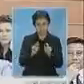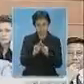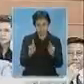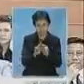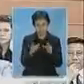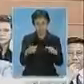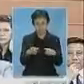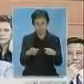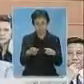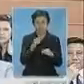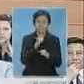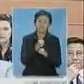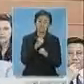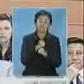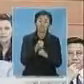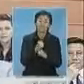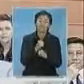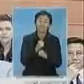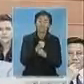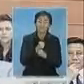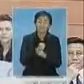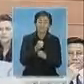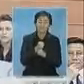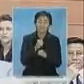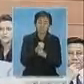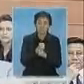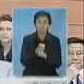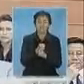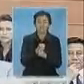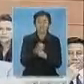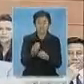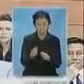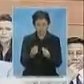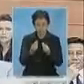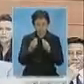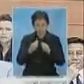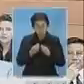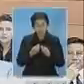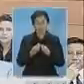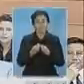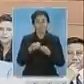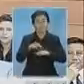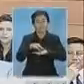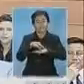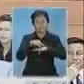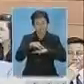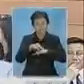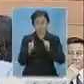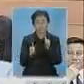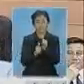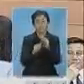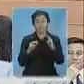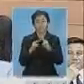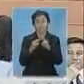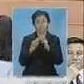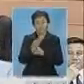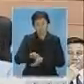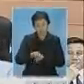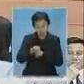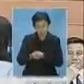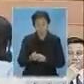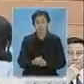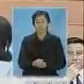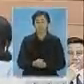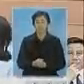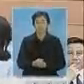ทำหน้าที่อยู่ได้พรรคหนึ่งปรากฏว่าได้รับมอบหมายเป็นรัฐมนตรีแล้วเวลาที่คณะกรรมาธิการ